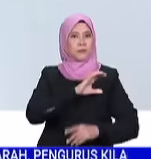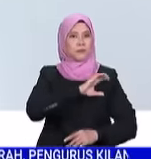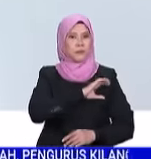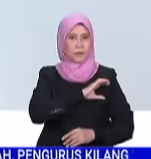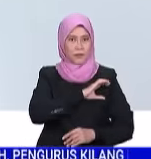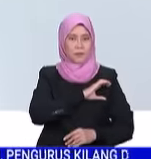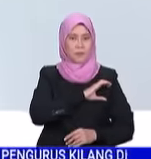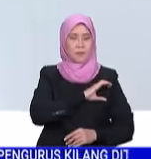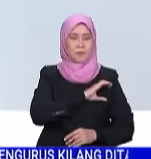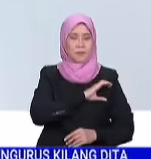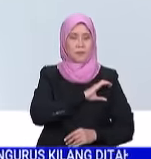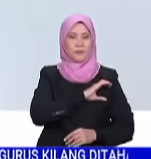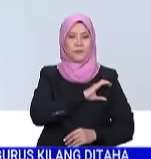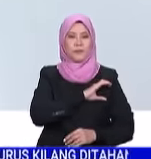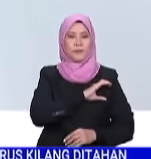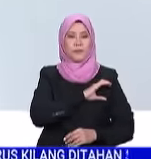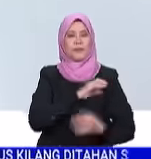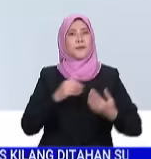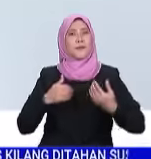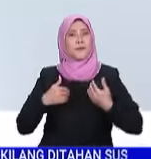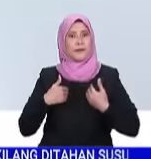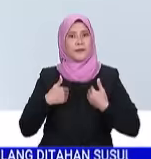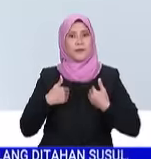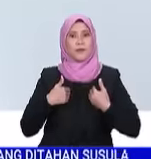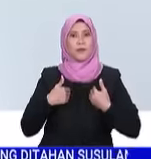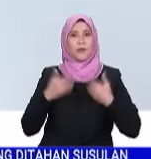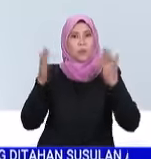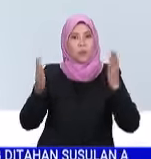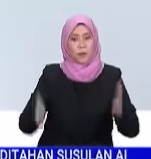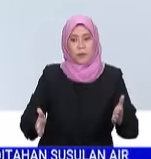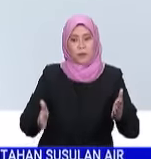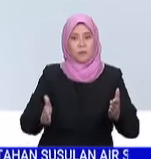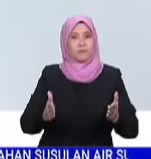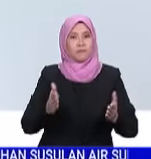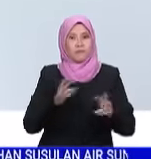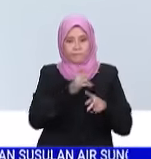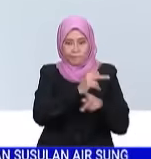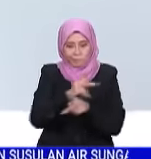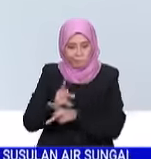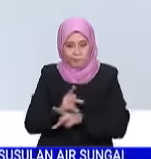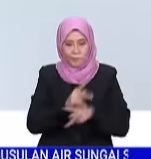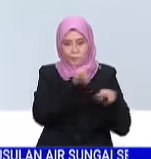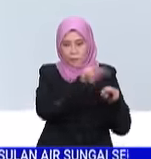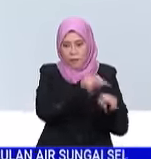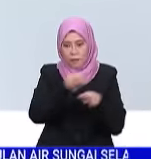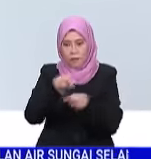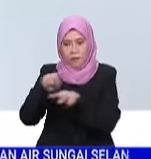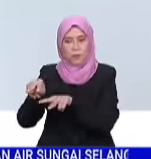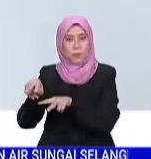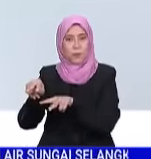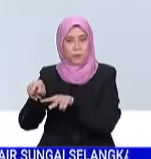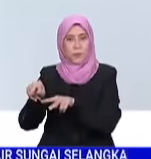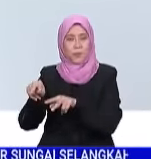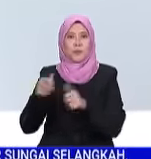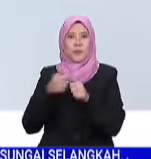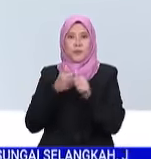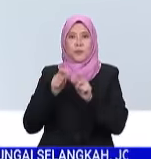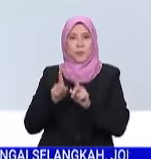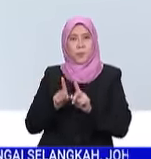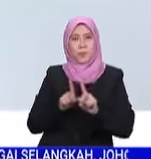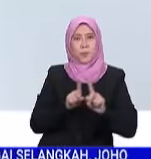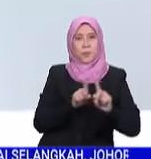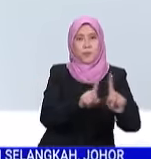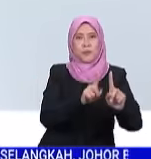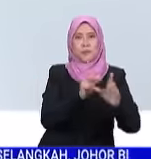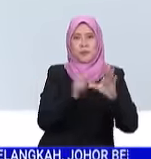diraja Malaysia kita juga ada marshalmal yang akan memantau mengikuti peserta-peserta